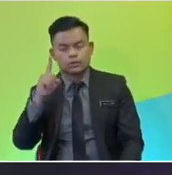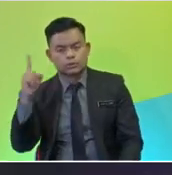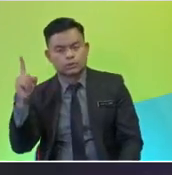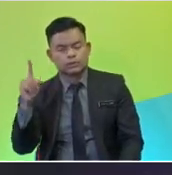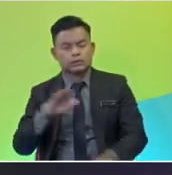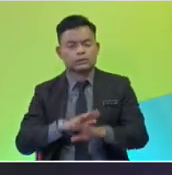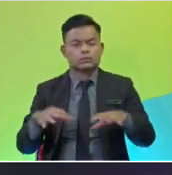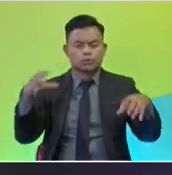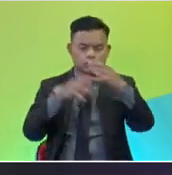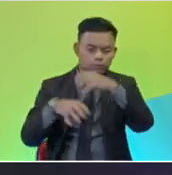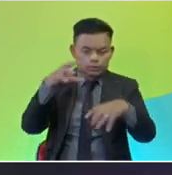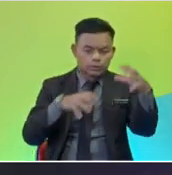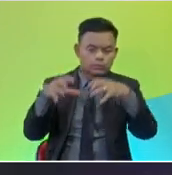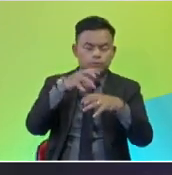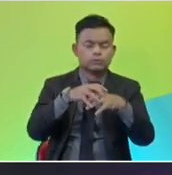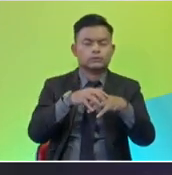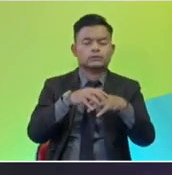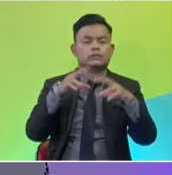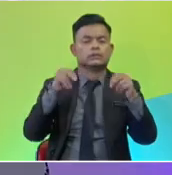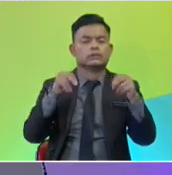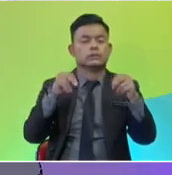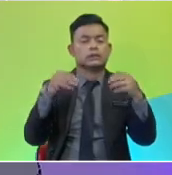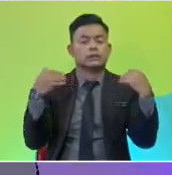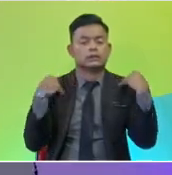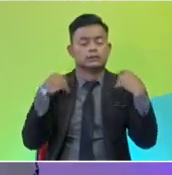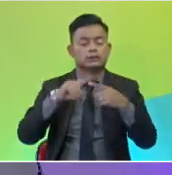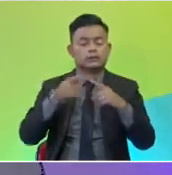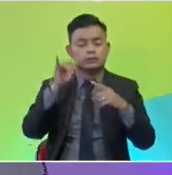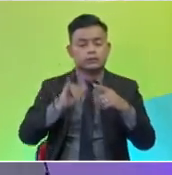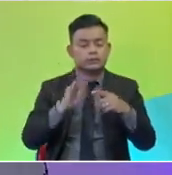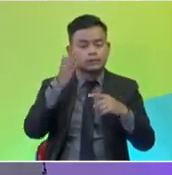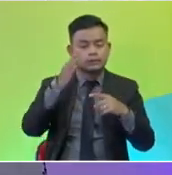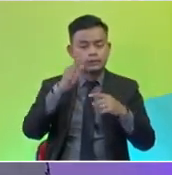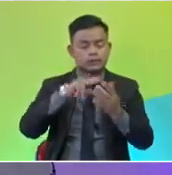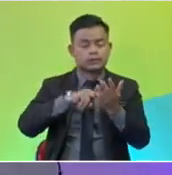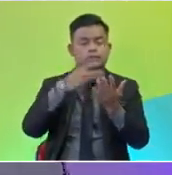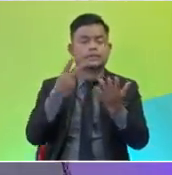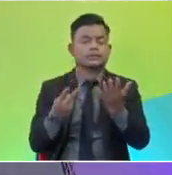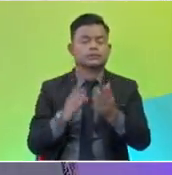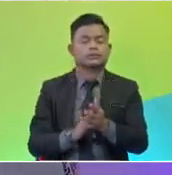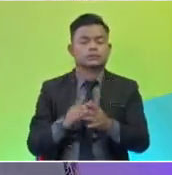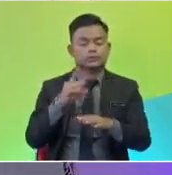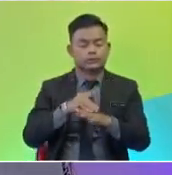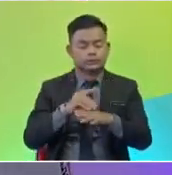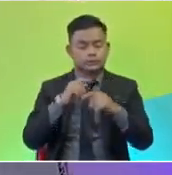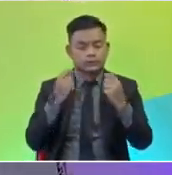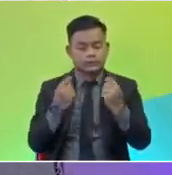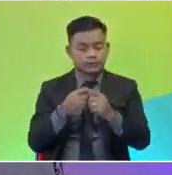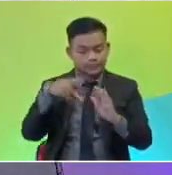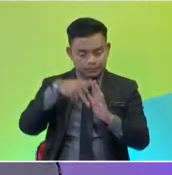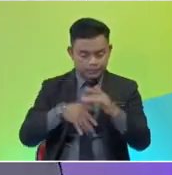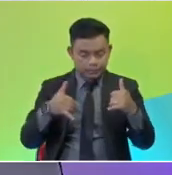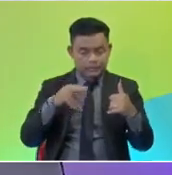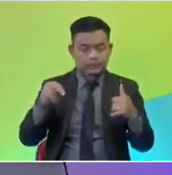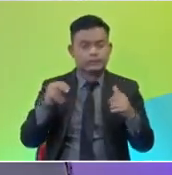berebut macam ni ah salah seorang daripada Rakan kita akan jatuh okey di tam permainan pun kita kena mengikut penggiliran